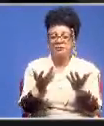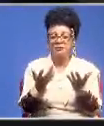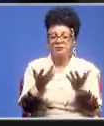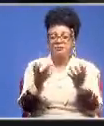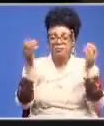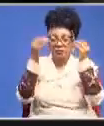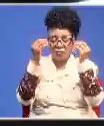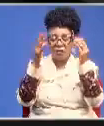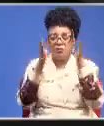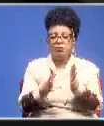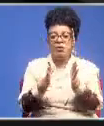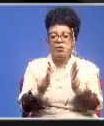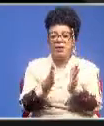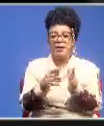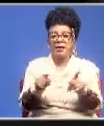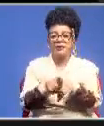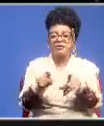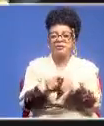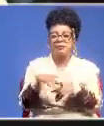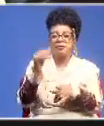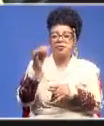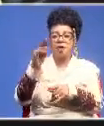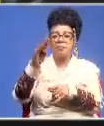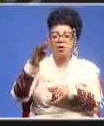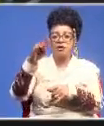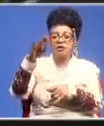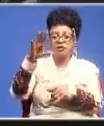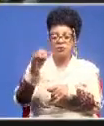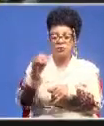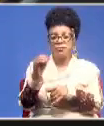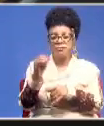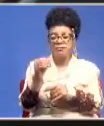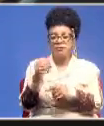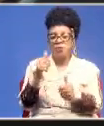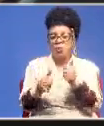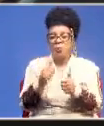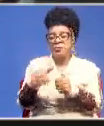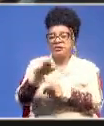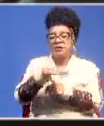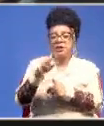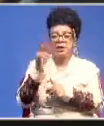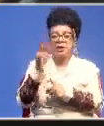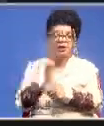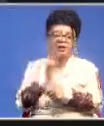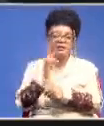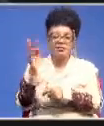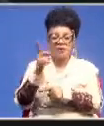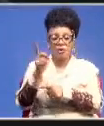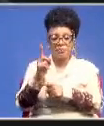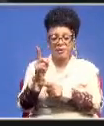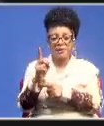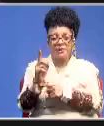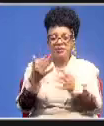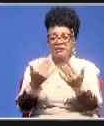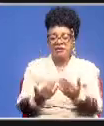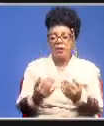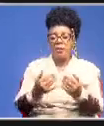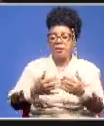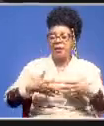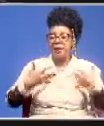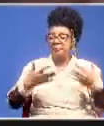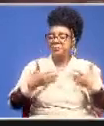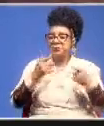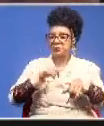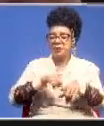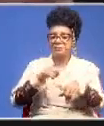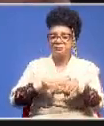Wanafunzi katika taasisi ya kiufundi ya Don Bosco iliyoko eneo la Karen hapa Nairobi wamepata afueni baada